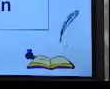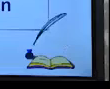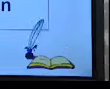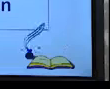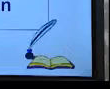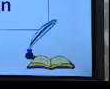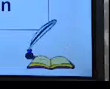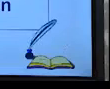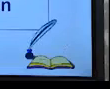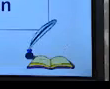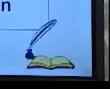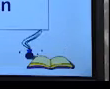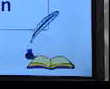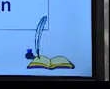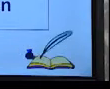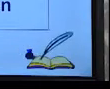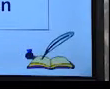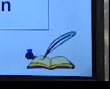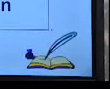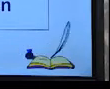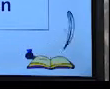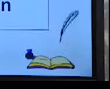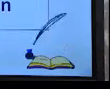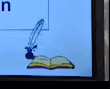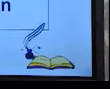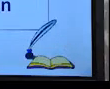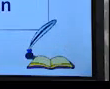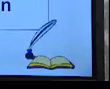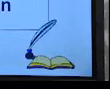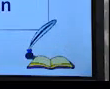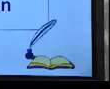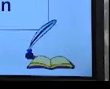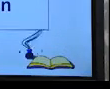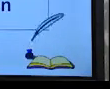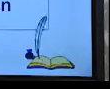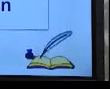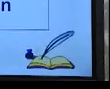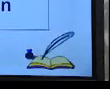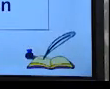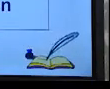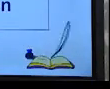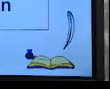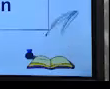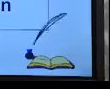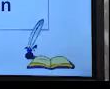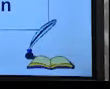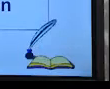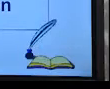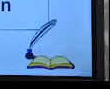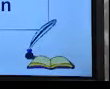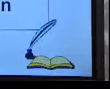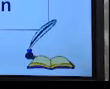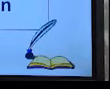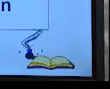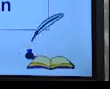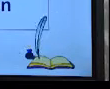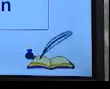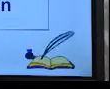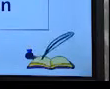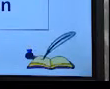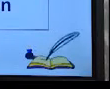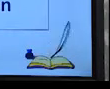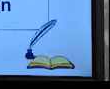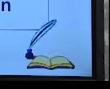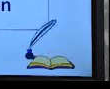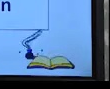Jetzt arbeiten wir an der Grammatik. Hier gibt es Konjugation des Modalverbs können.